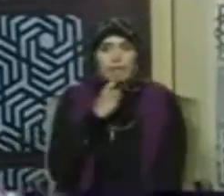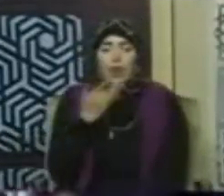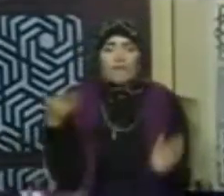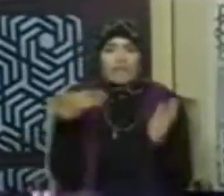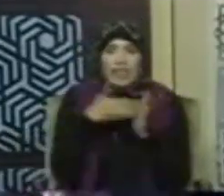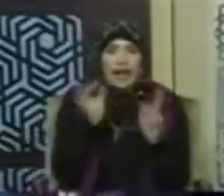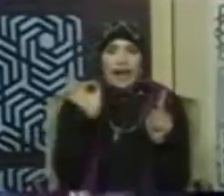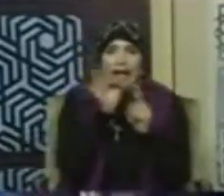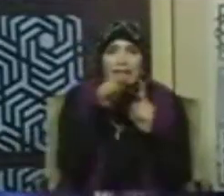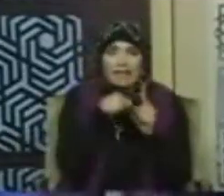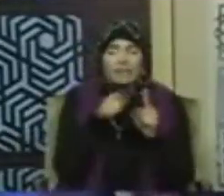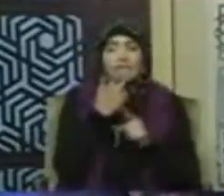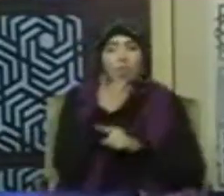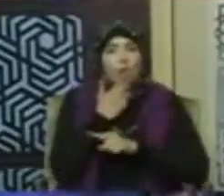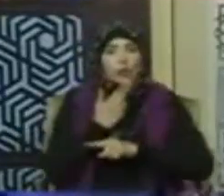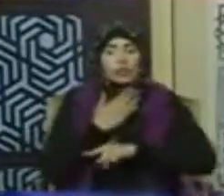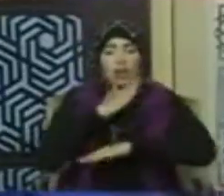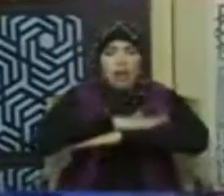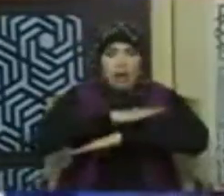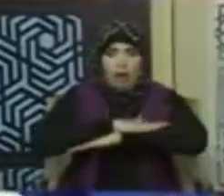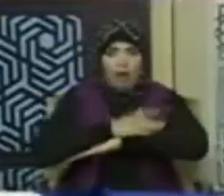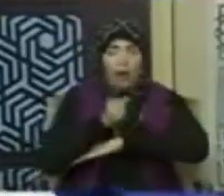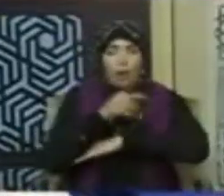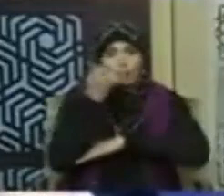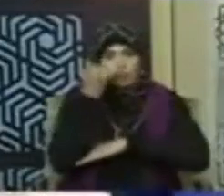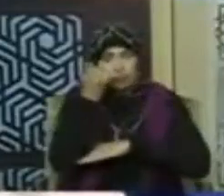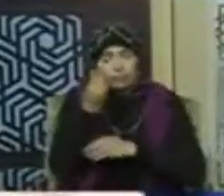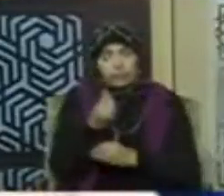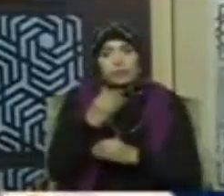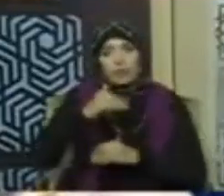الخلق وإلى الذوق الراقي